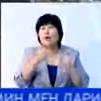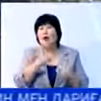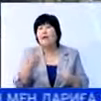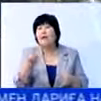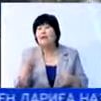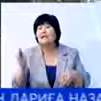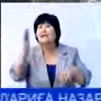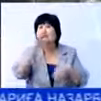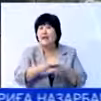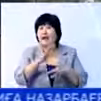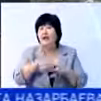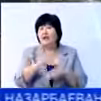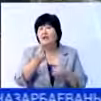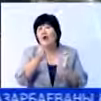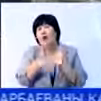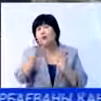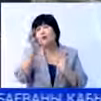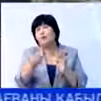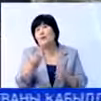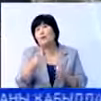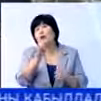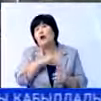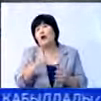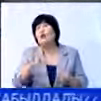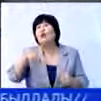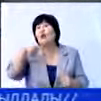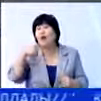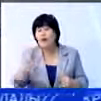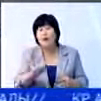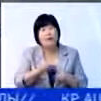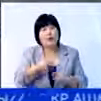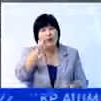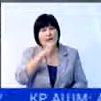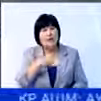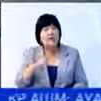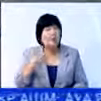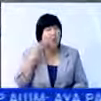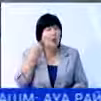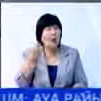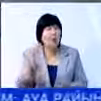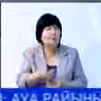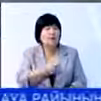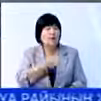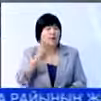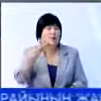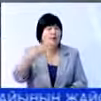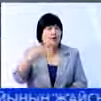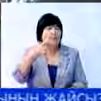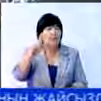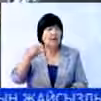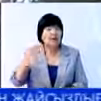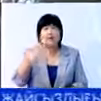салған ақшалардың үстінен 60% үстеме қалып отыратын айтылған. Сөйтіп 2 айдың ішінде оңай олжыдан дәмелі 345